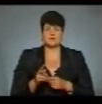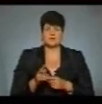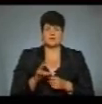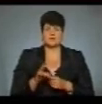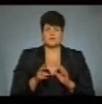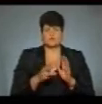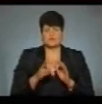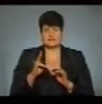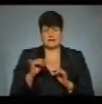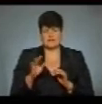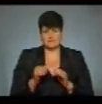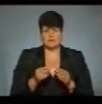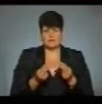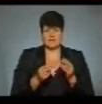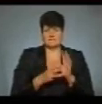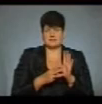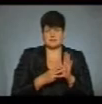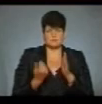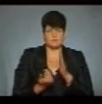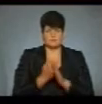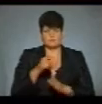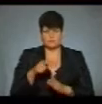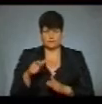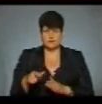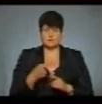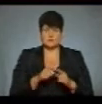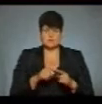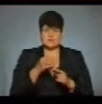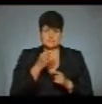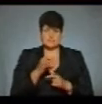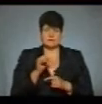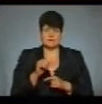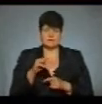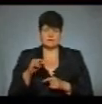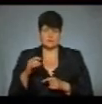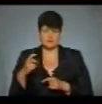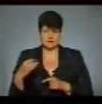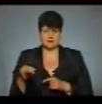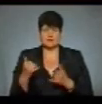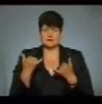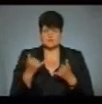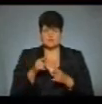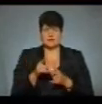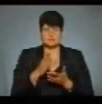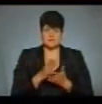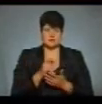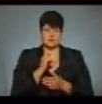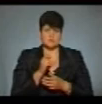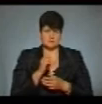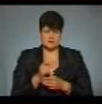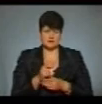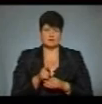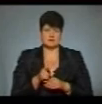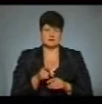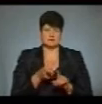стажерів, які зможуть проявити себе. Про це повідомив прес-секретар футбольного клубу Андрій Тихий. Зараз на грі перебуває наша кореспондентка Марта Журавель. Вона